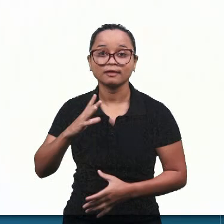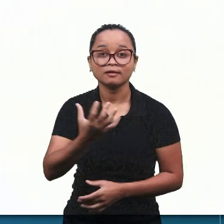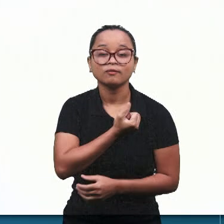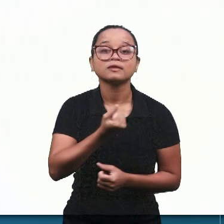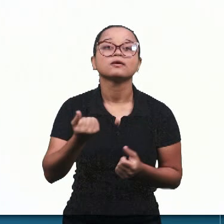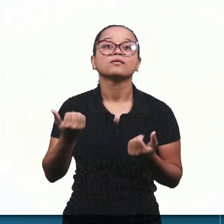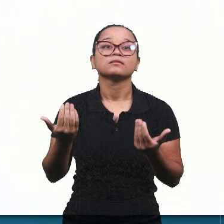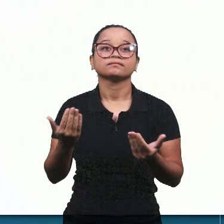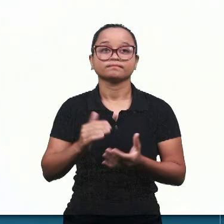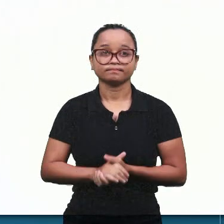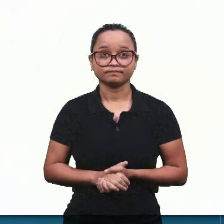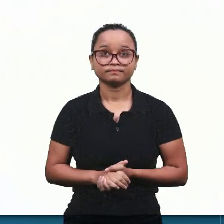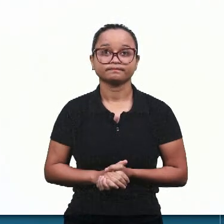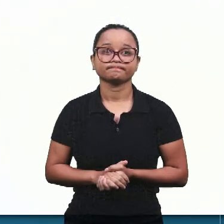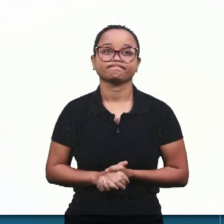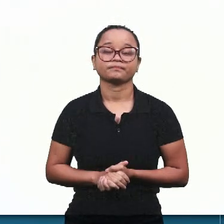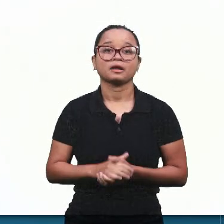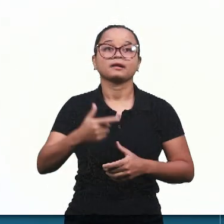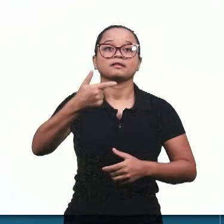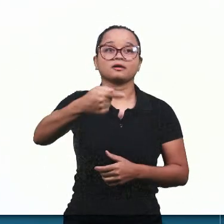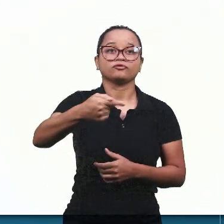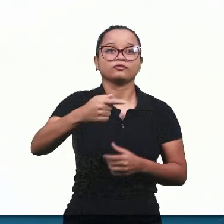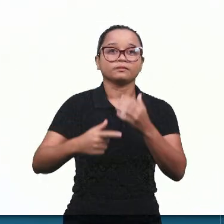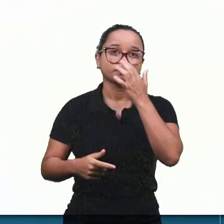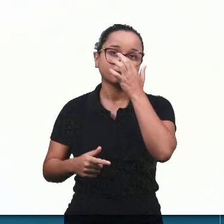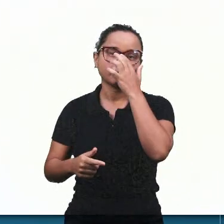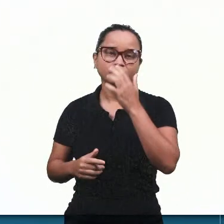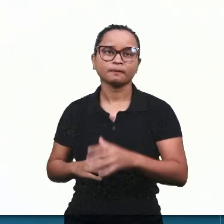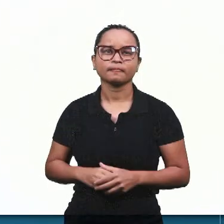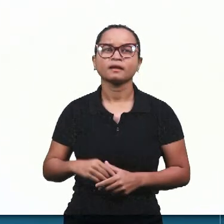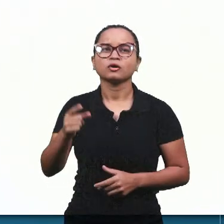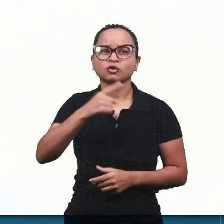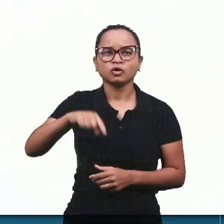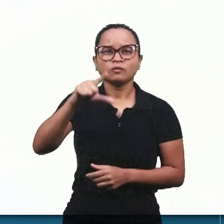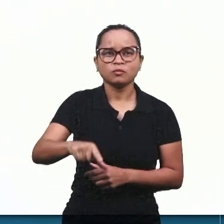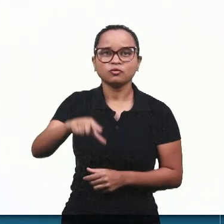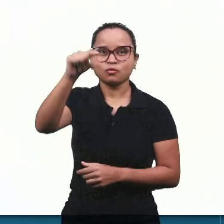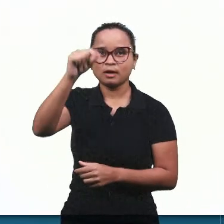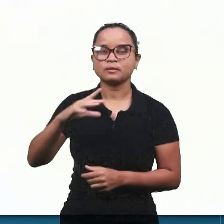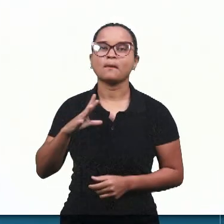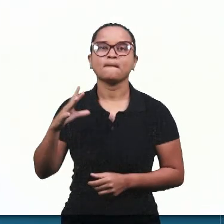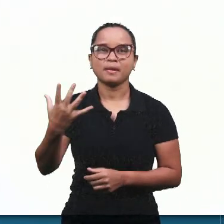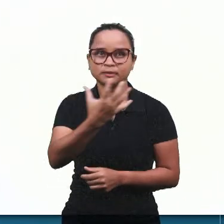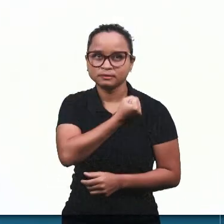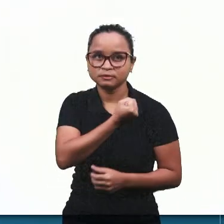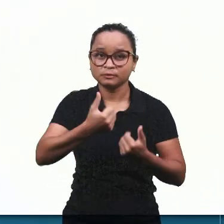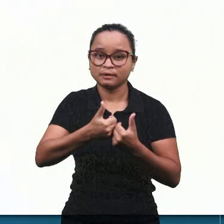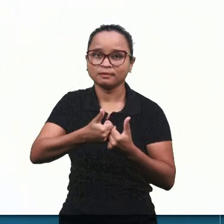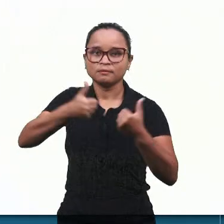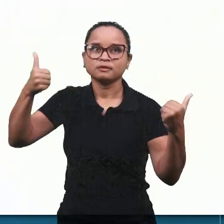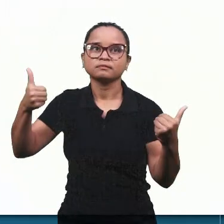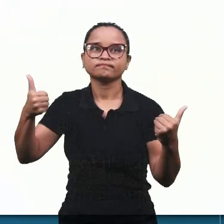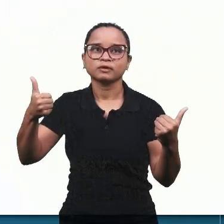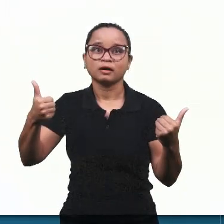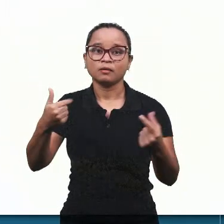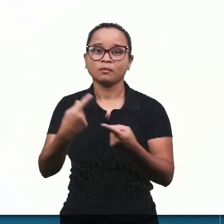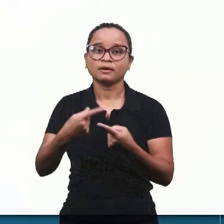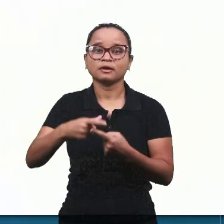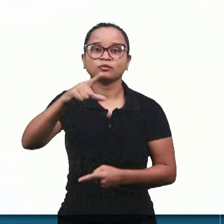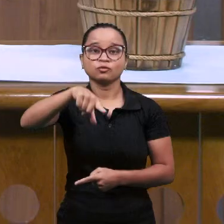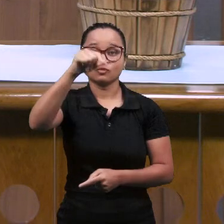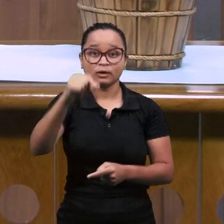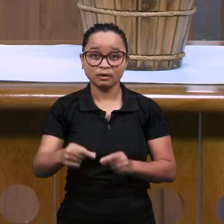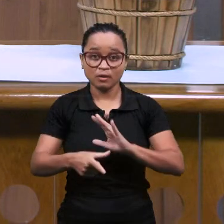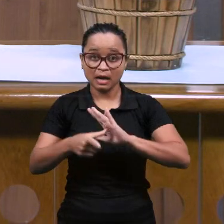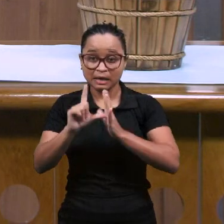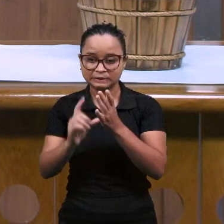salut? Nous avons été élus en Jésus pour vivre en sanctification. Éphésiens 1, 4, comme il nous a élus avant la fondation du monde. Il